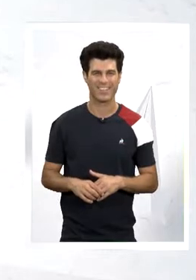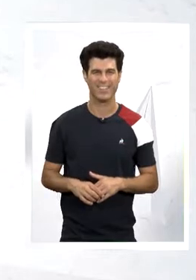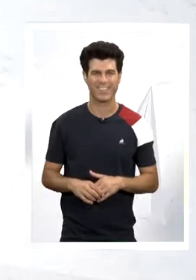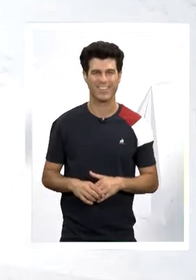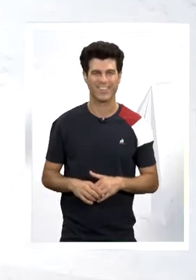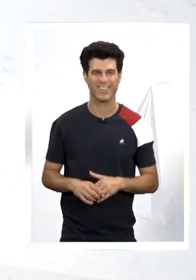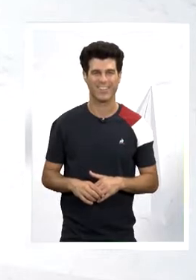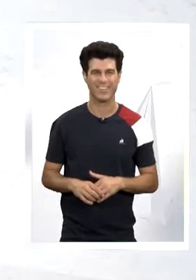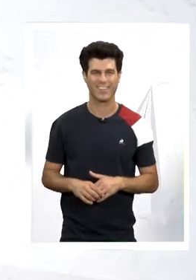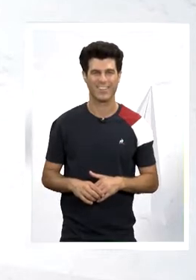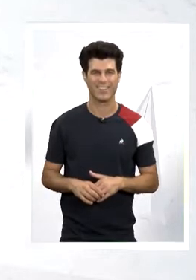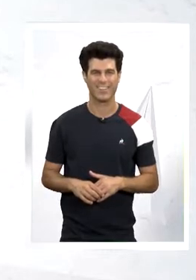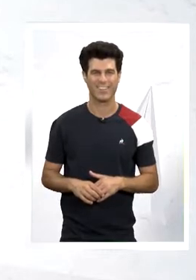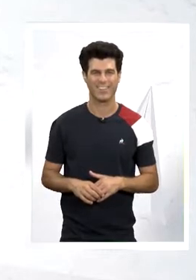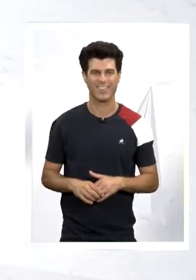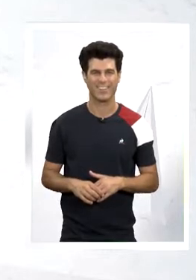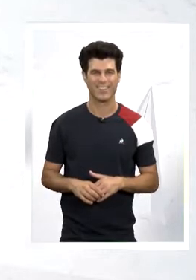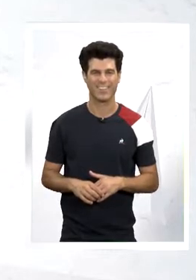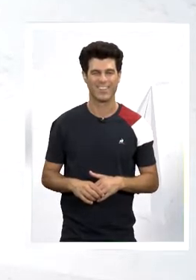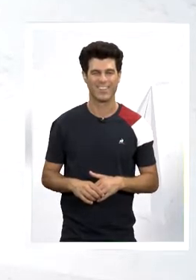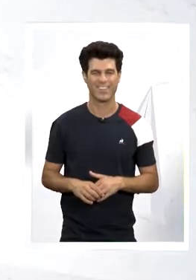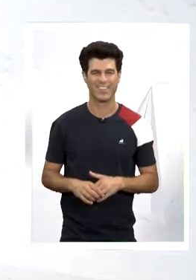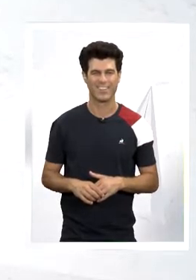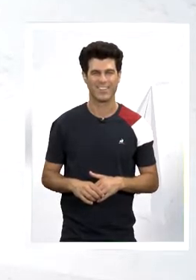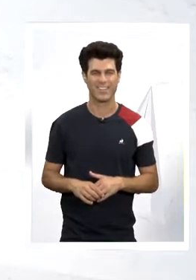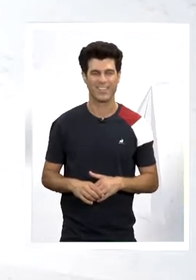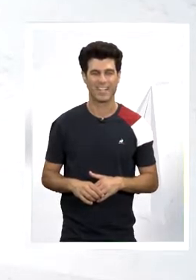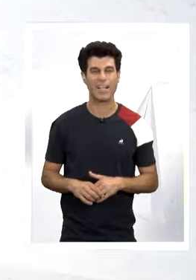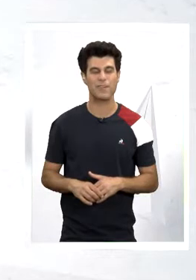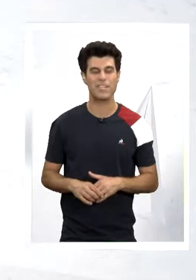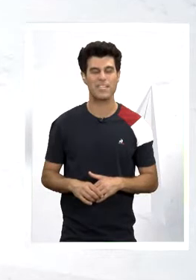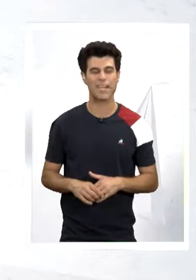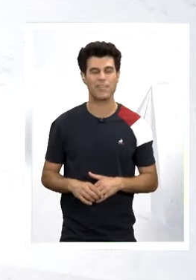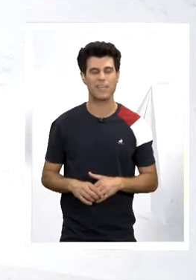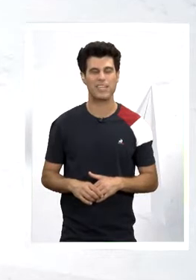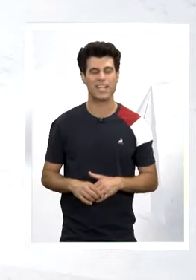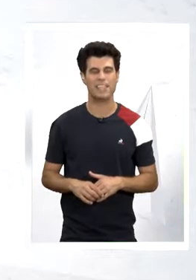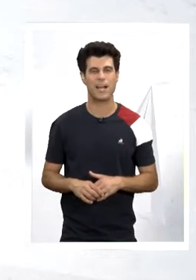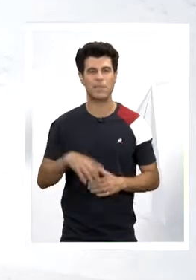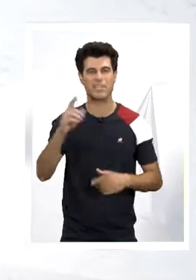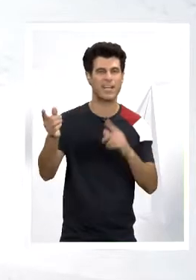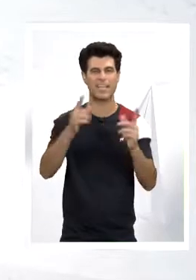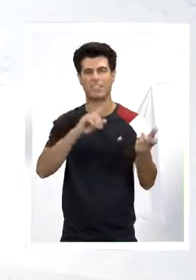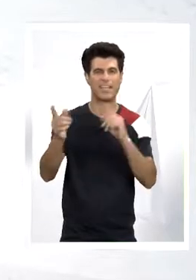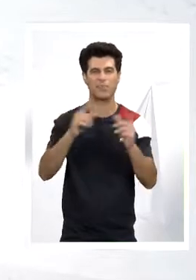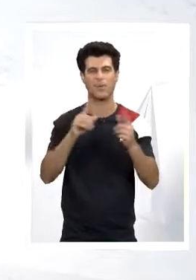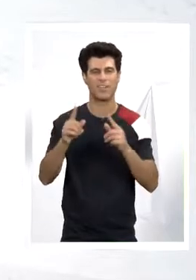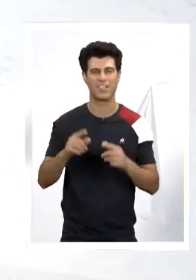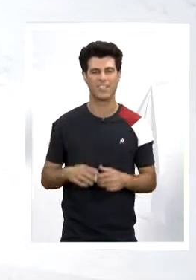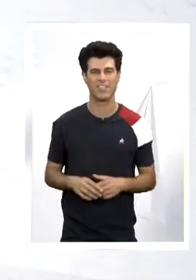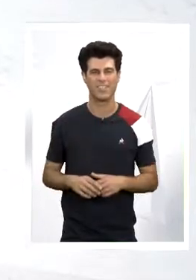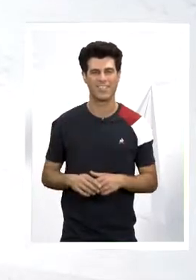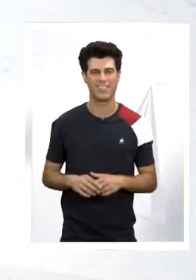אנחנו משחקים את זה כל הזמן. ושיר כל הזמן מנצחת, ושיר גם מנצחת אותי בדמקה. איך אפשר לשחק דמקה דרך